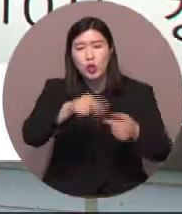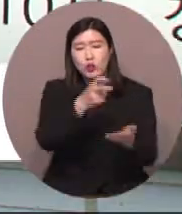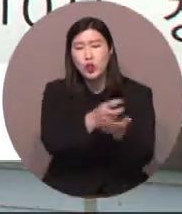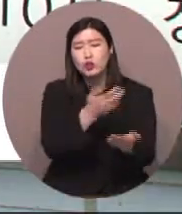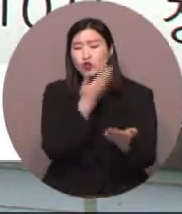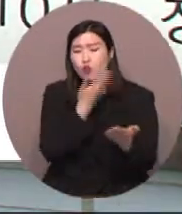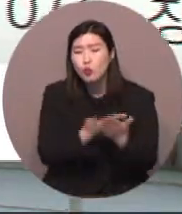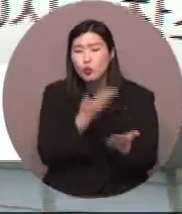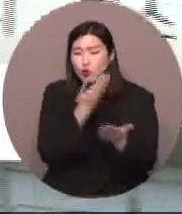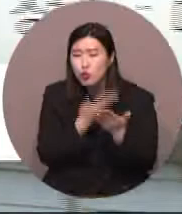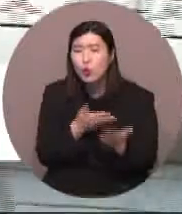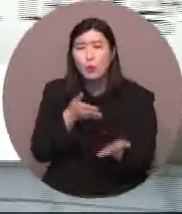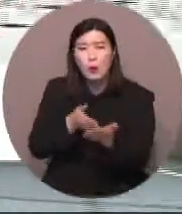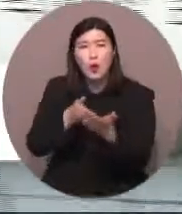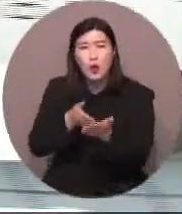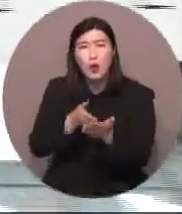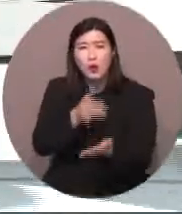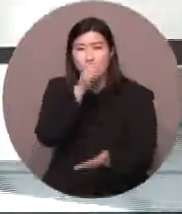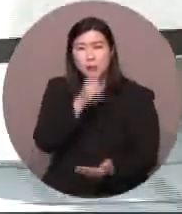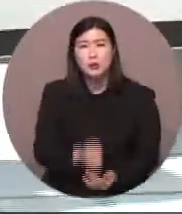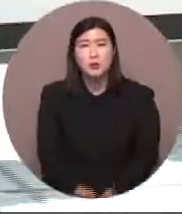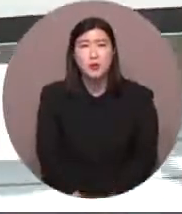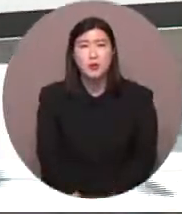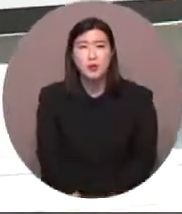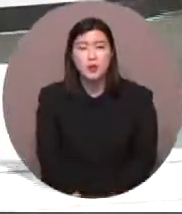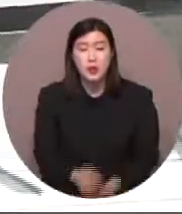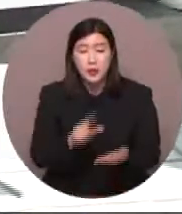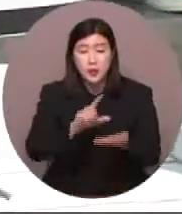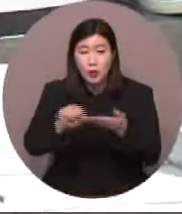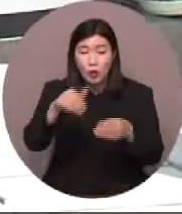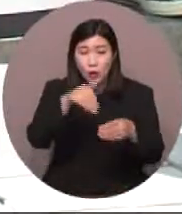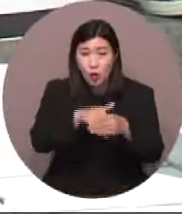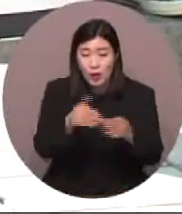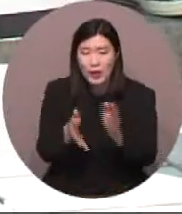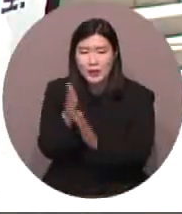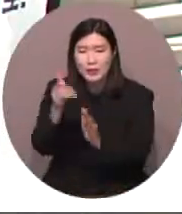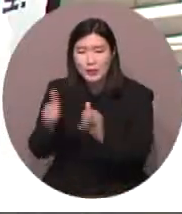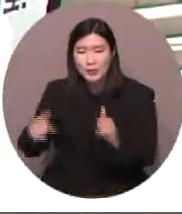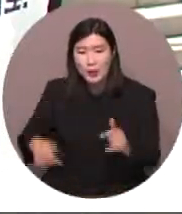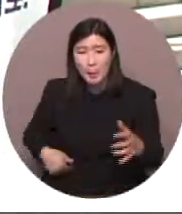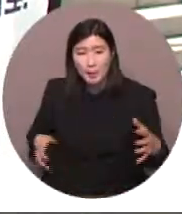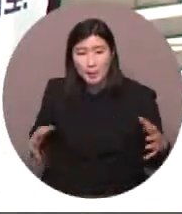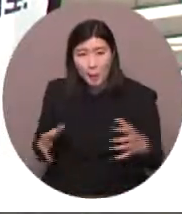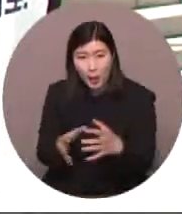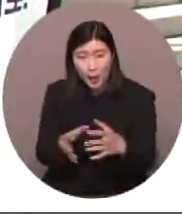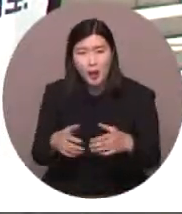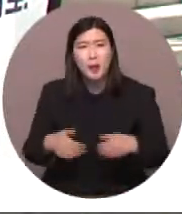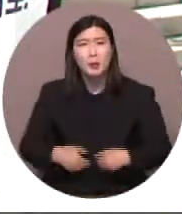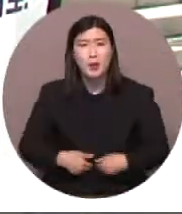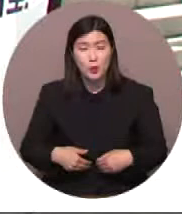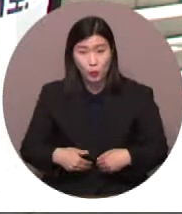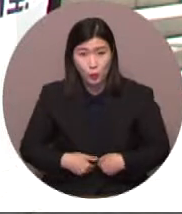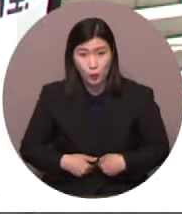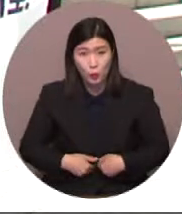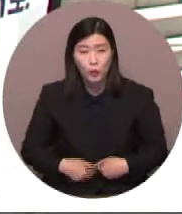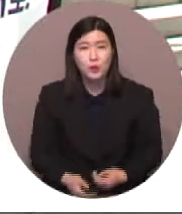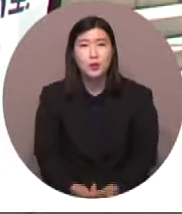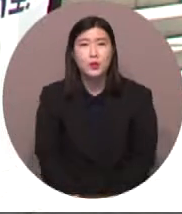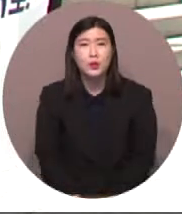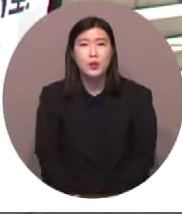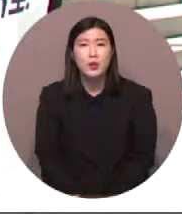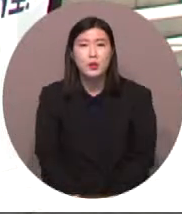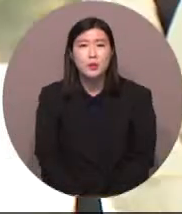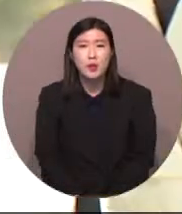했습니다 이를 단체들은 지방선거가 시민참여 의 기반을 둔 참된 지방 자체를 만드는 기회야 한다